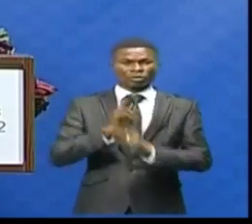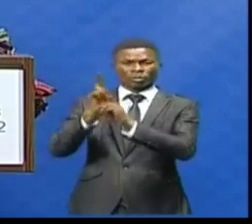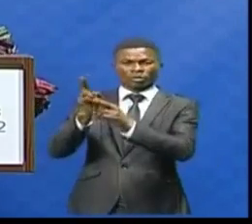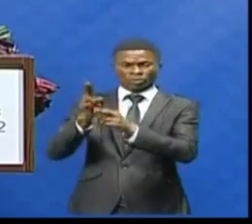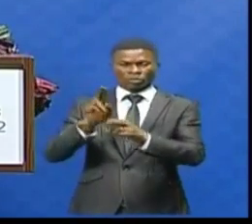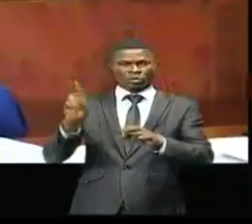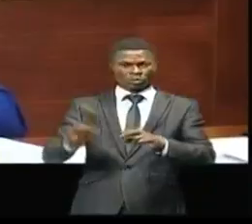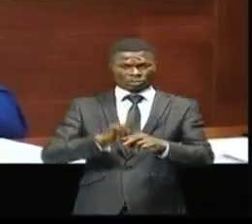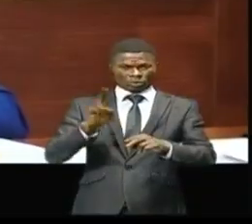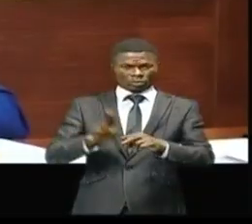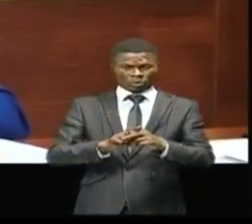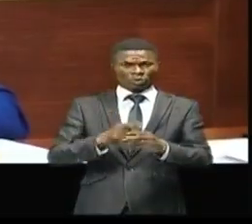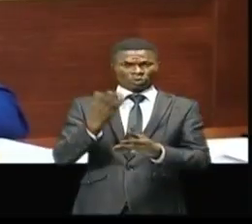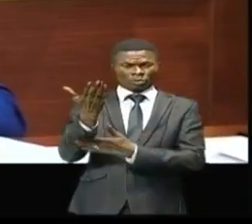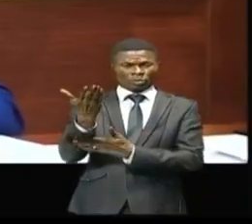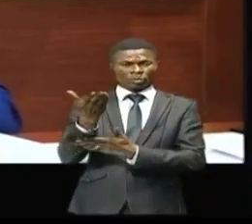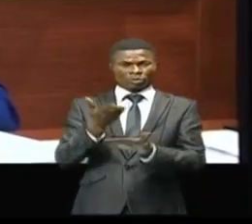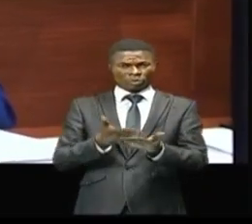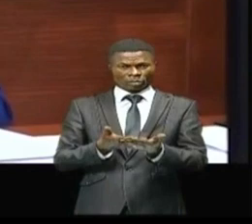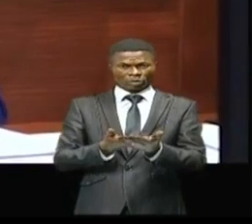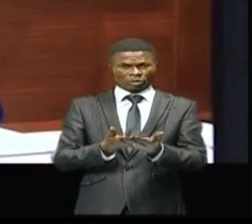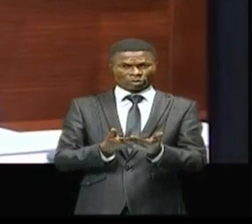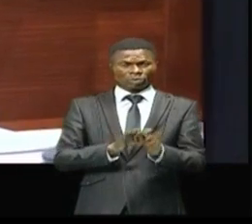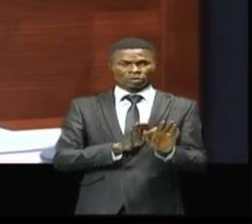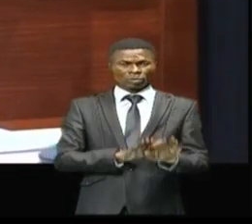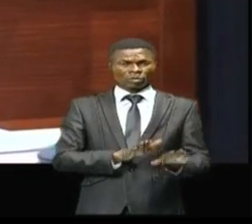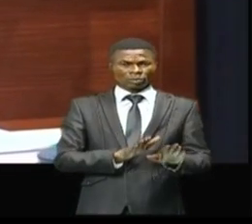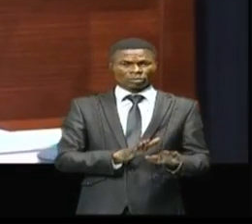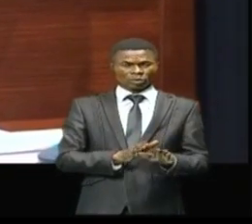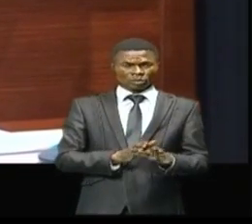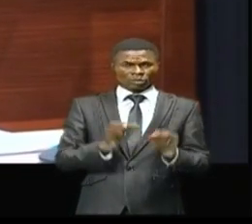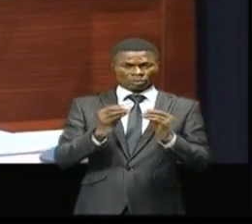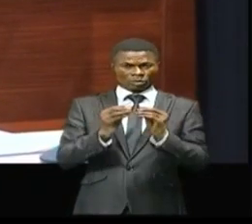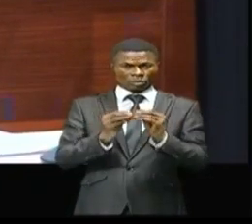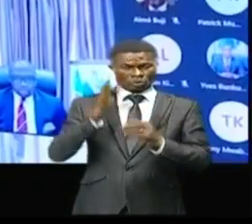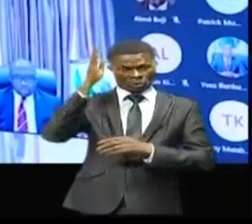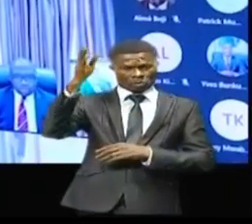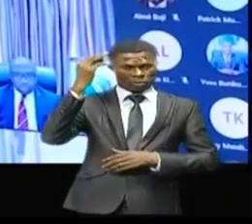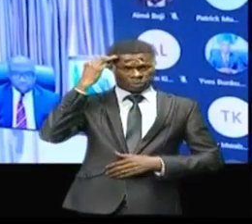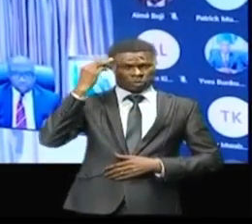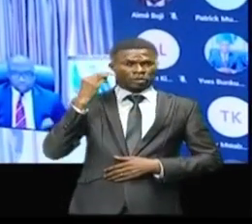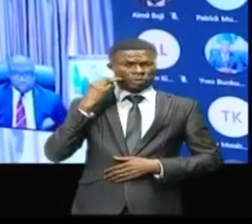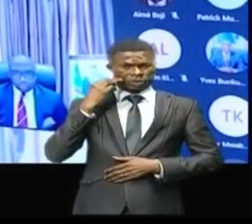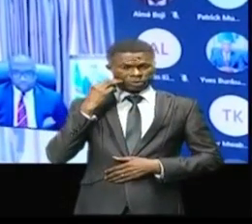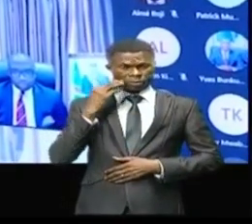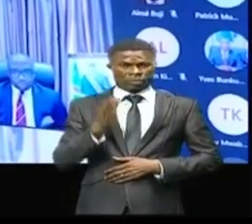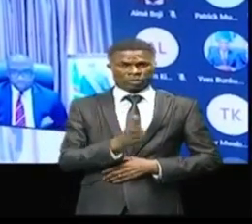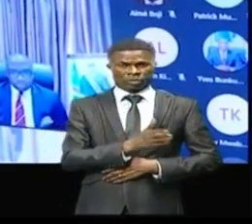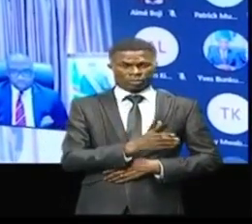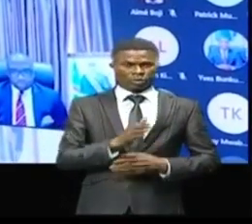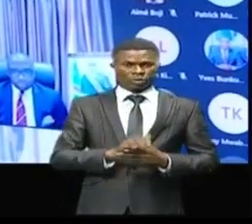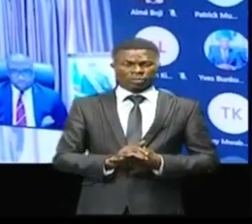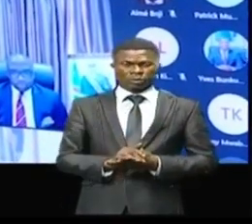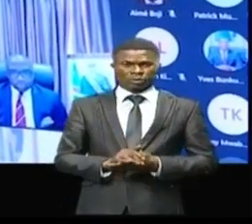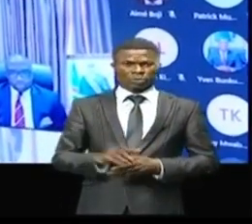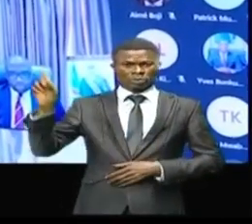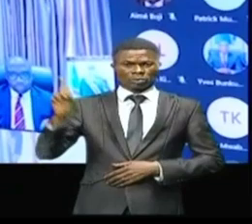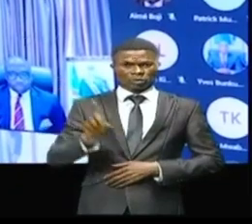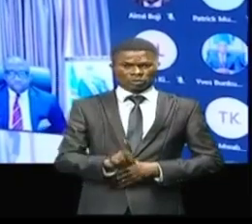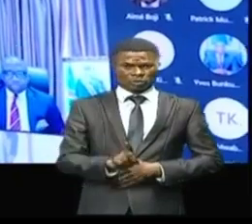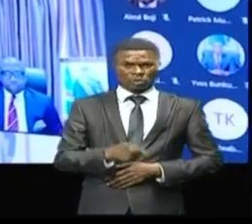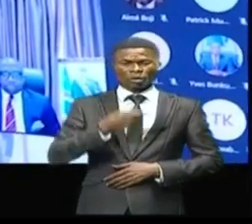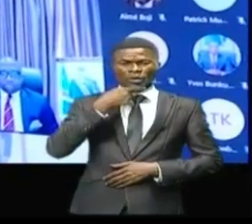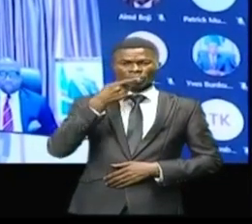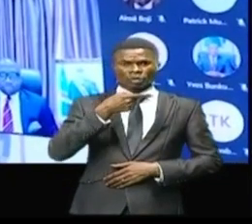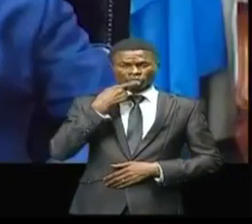d'exécution de cette recommandation est attendu au prochain conseil des ministres intervenant à la suite